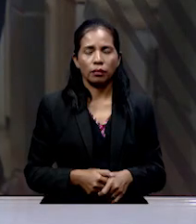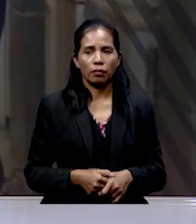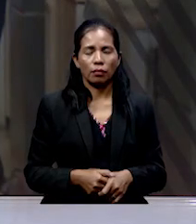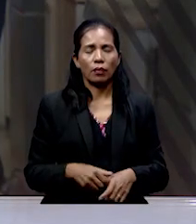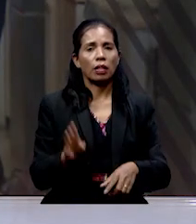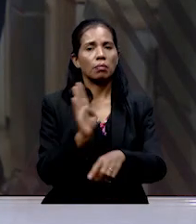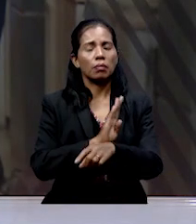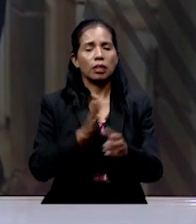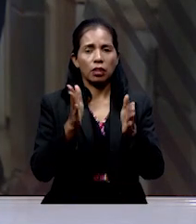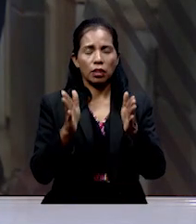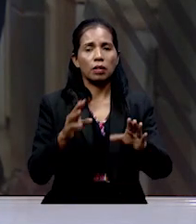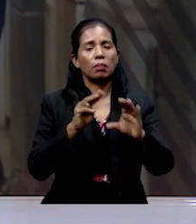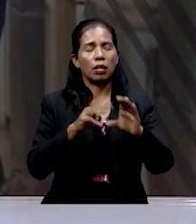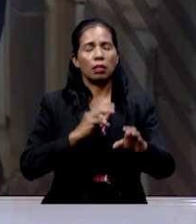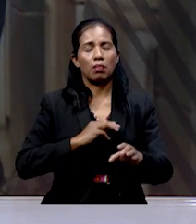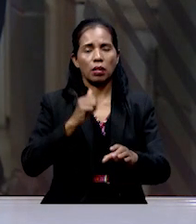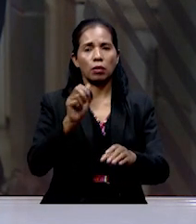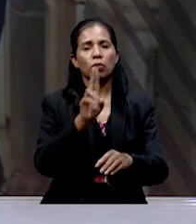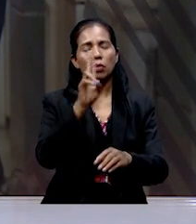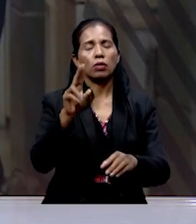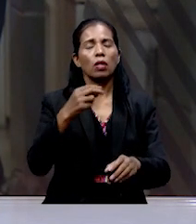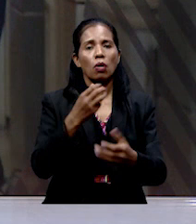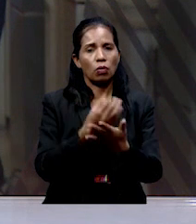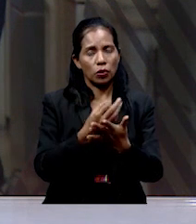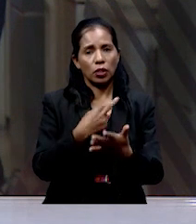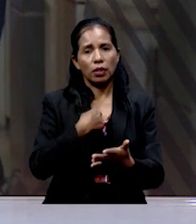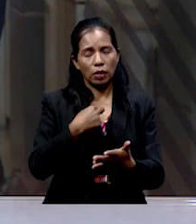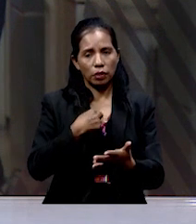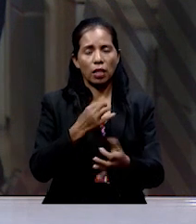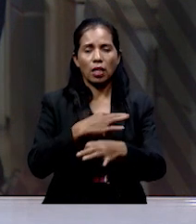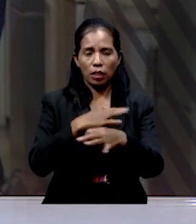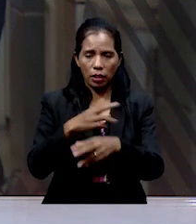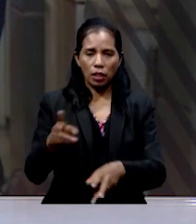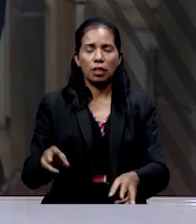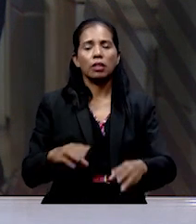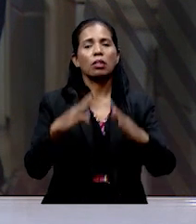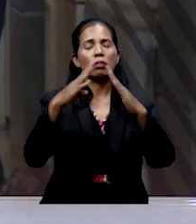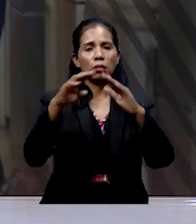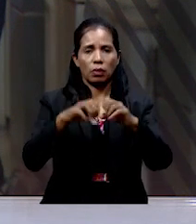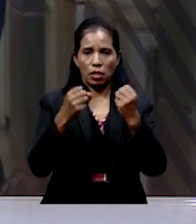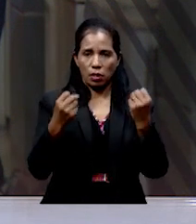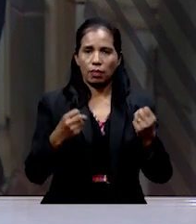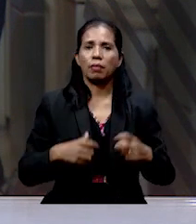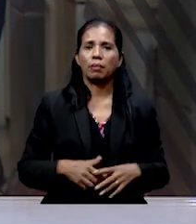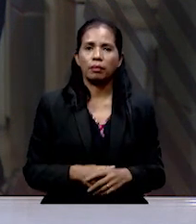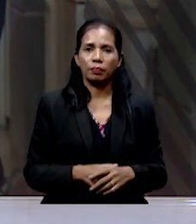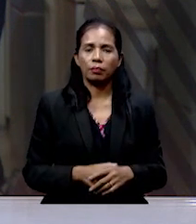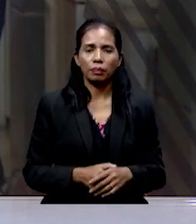Vendedor Mercado Marijuana usa o Sanrasi que é de facilidade pública para o Beadona.